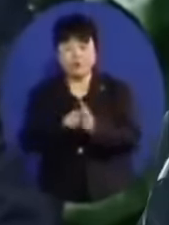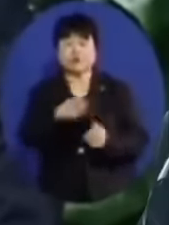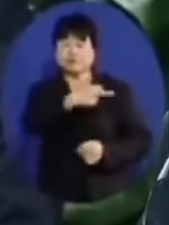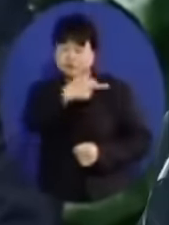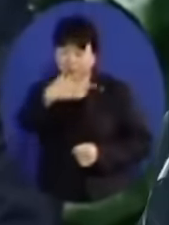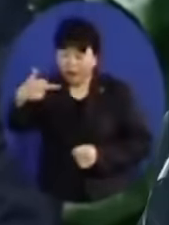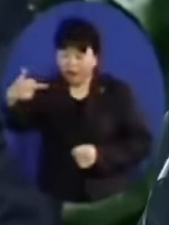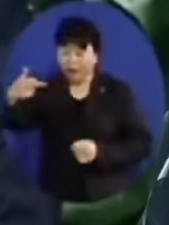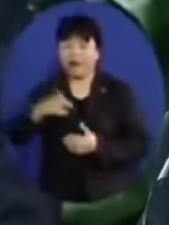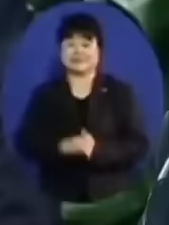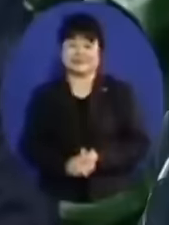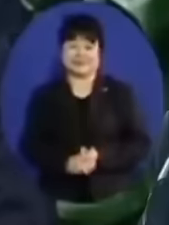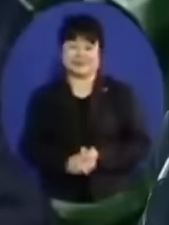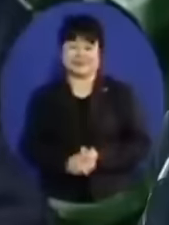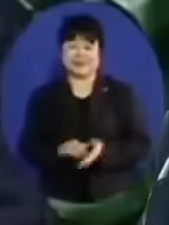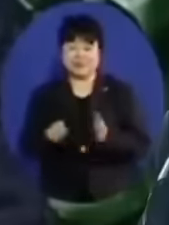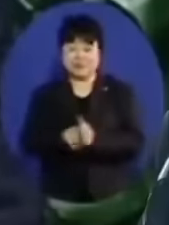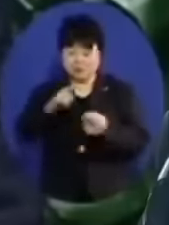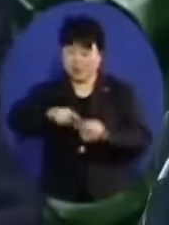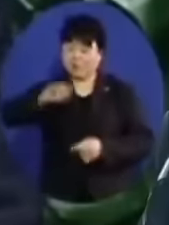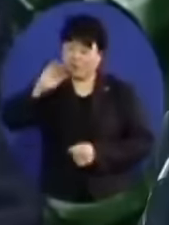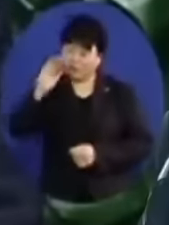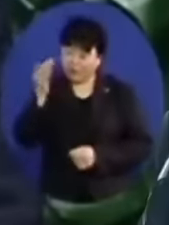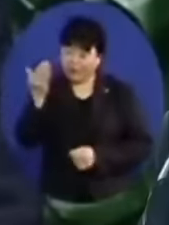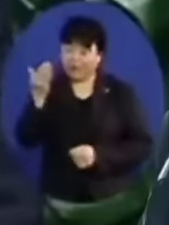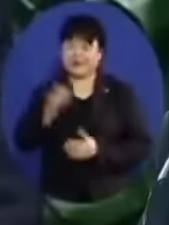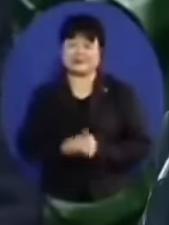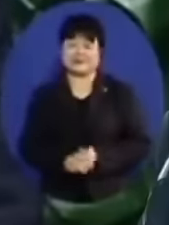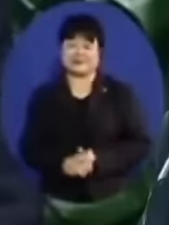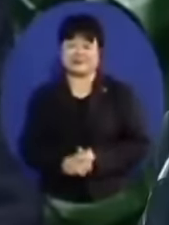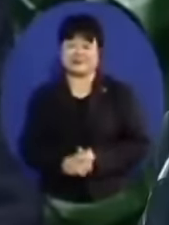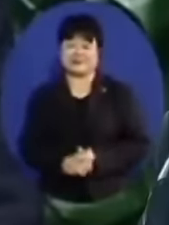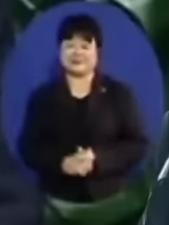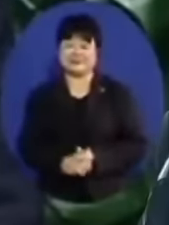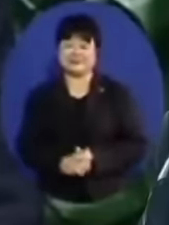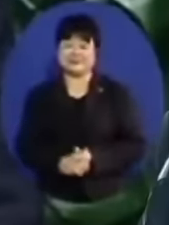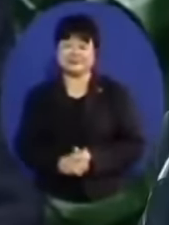크도다. 내 믿은 대로 되라.